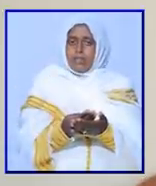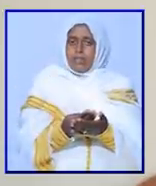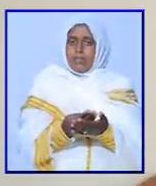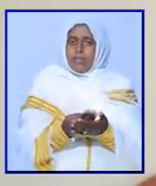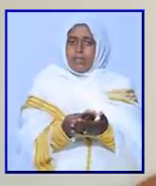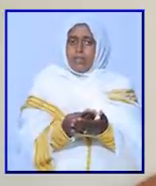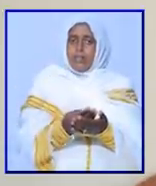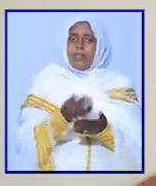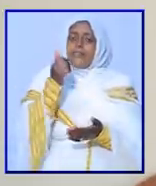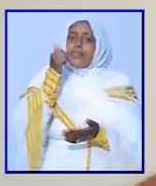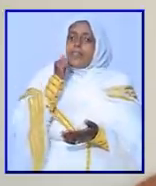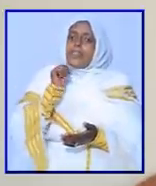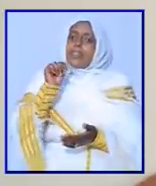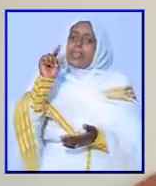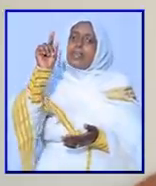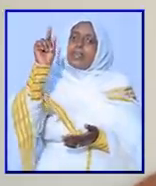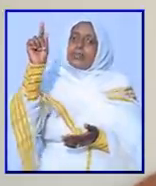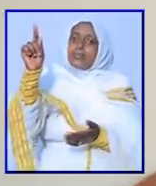ለወልድ